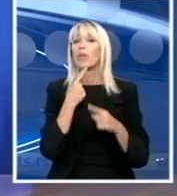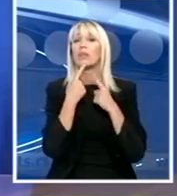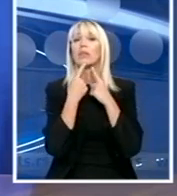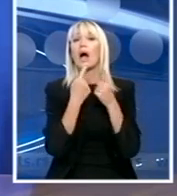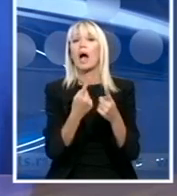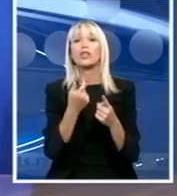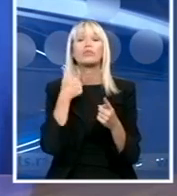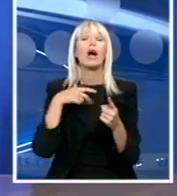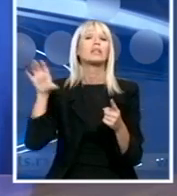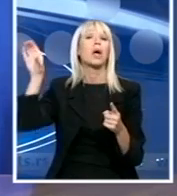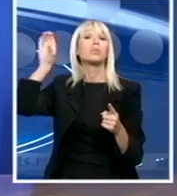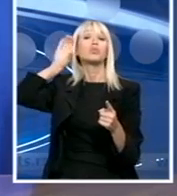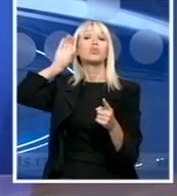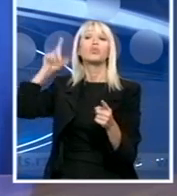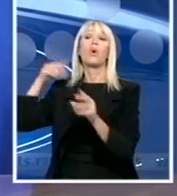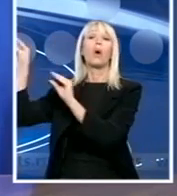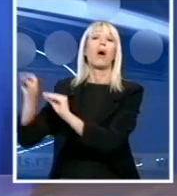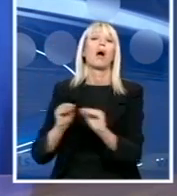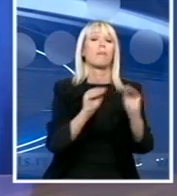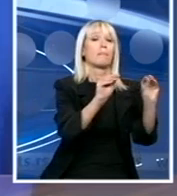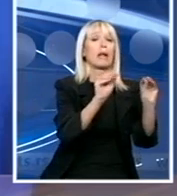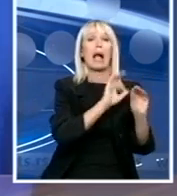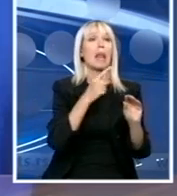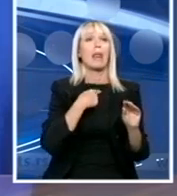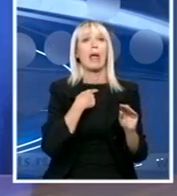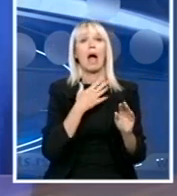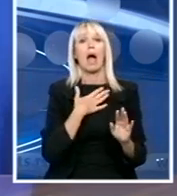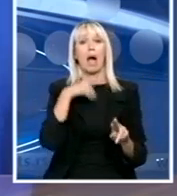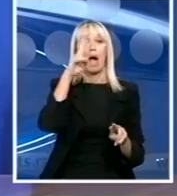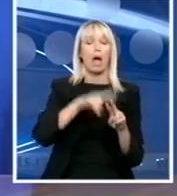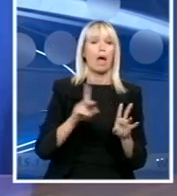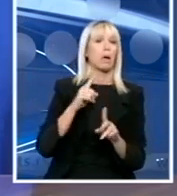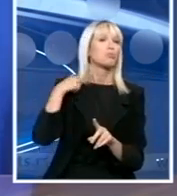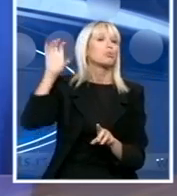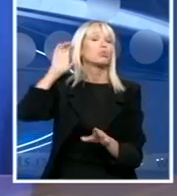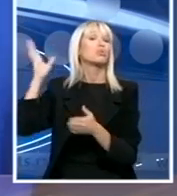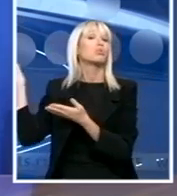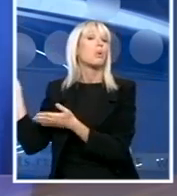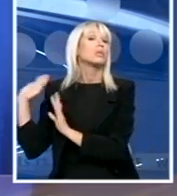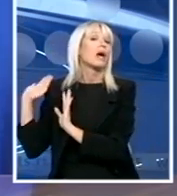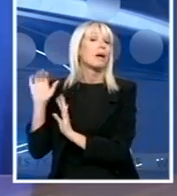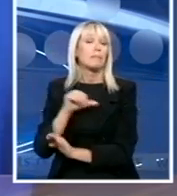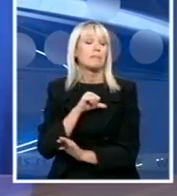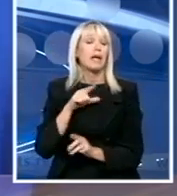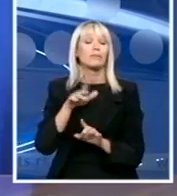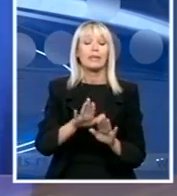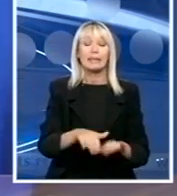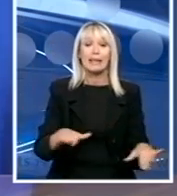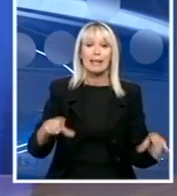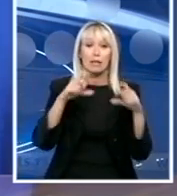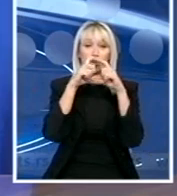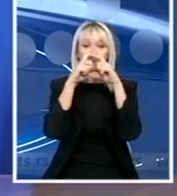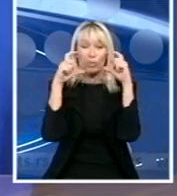odgovorim direktno kao izvor neke informacije, to je da će za decu te maske koje treba